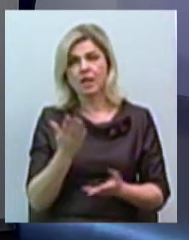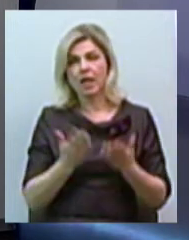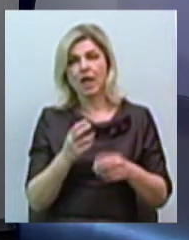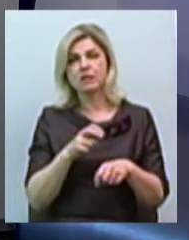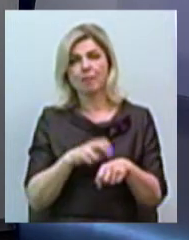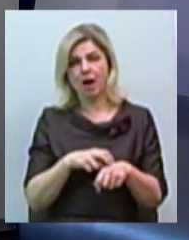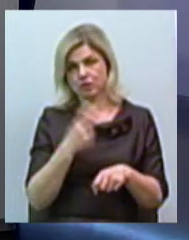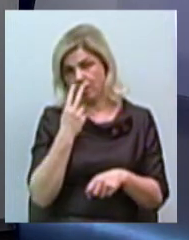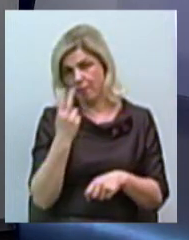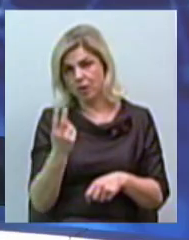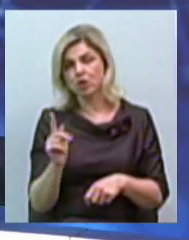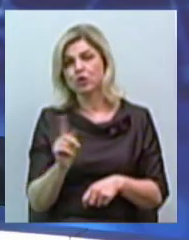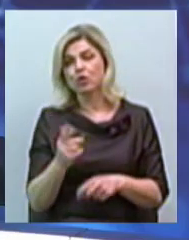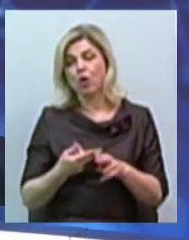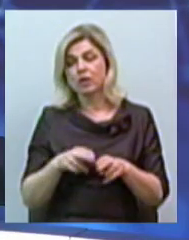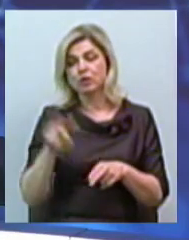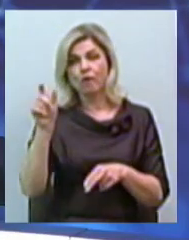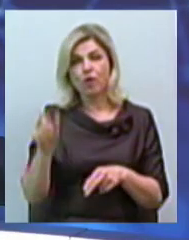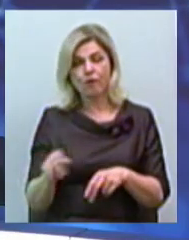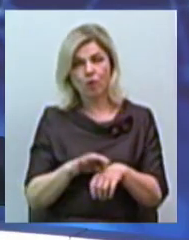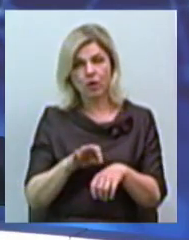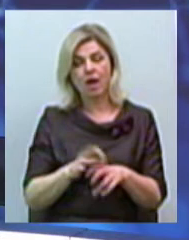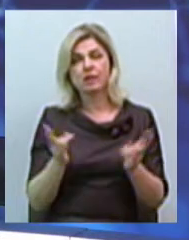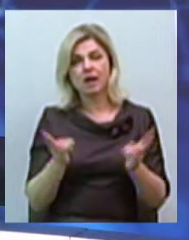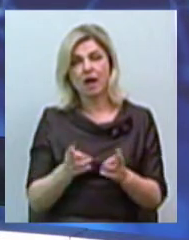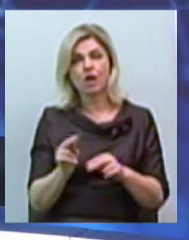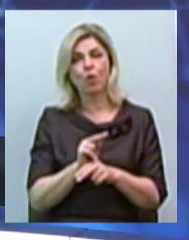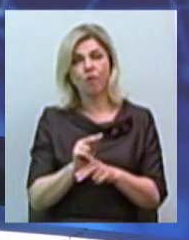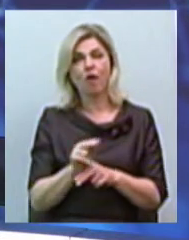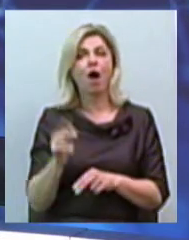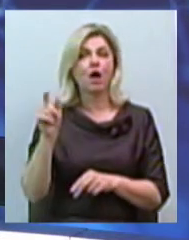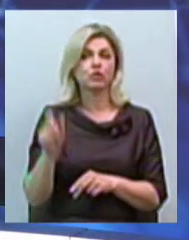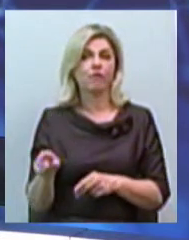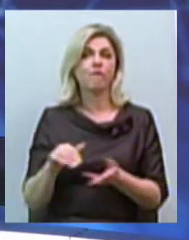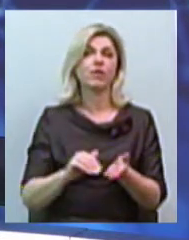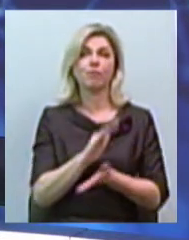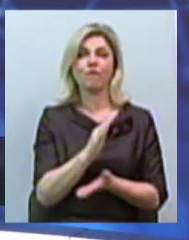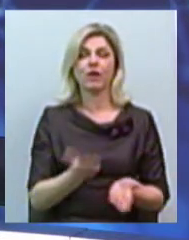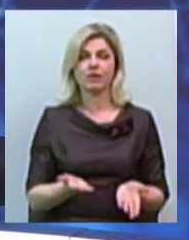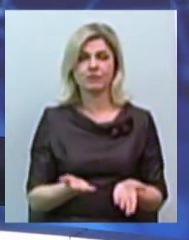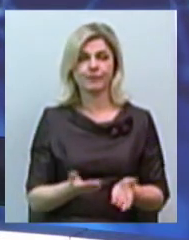бачить, що цього хворого необхідно лікувати, а він відмовляється?